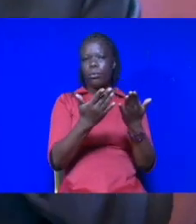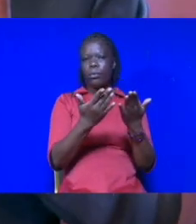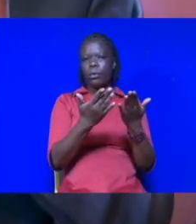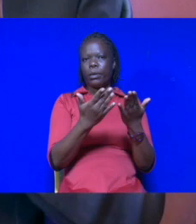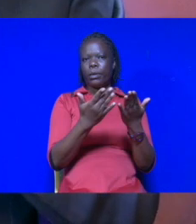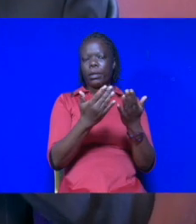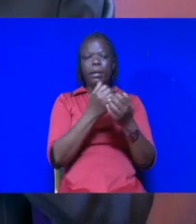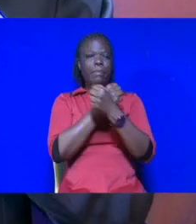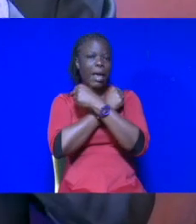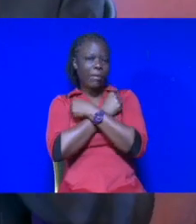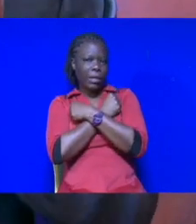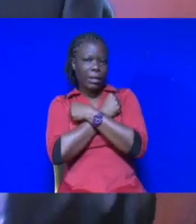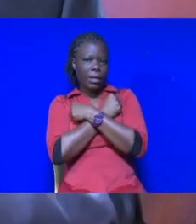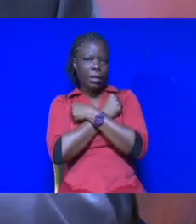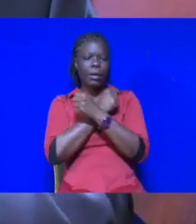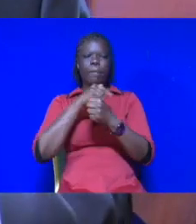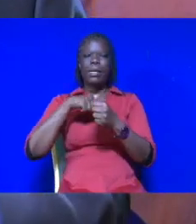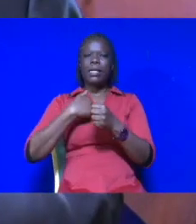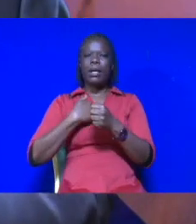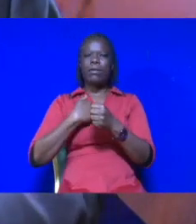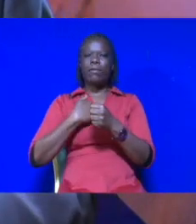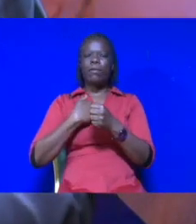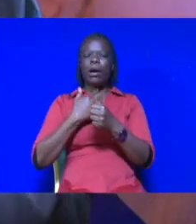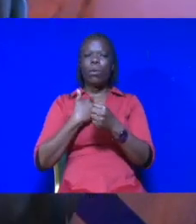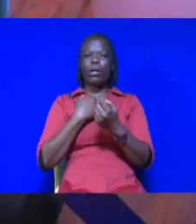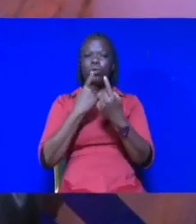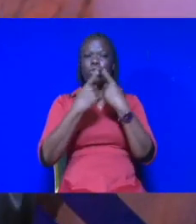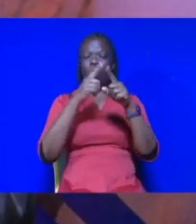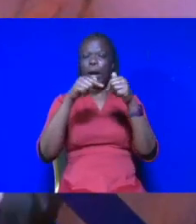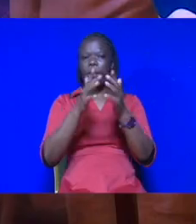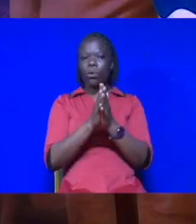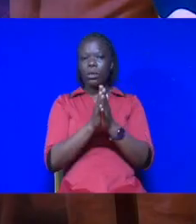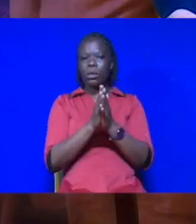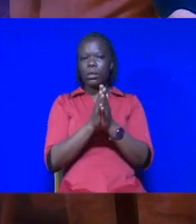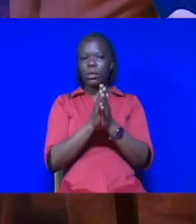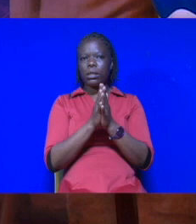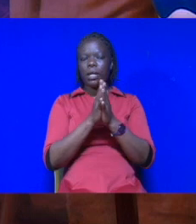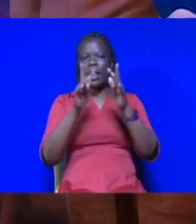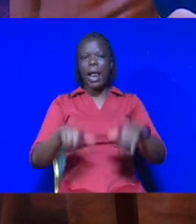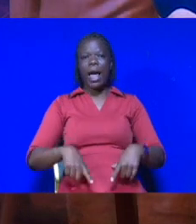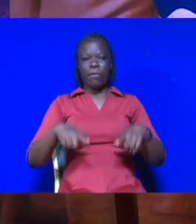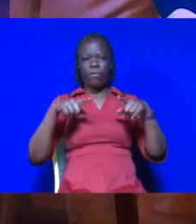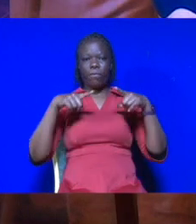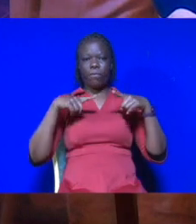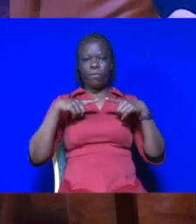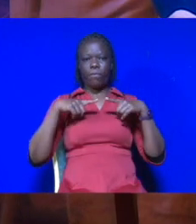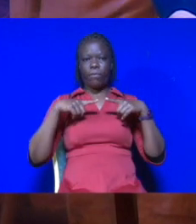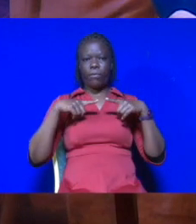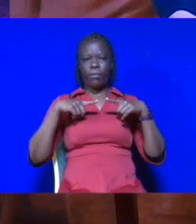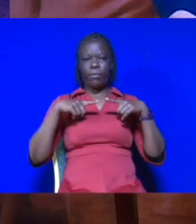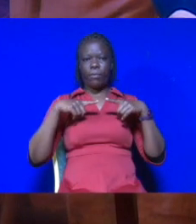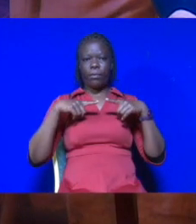Wapenzi, napenda kuongea juu ya maisha.